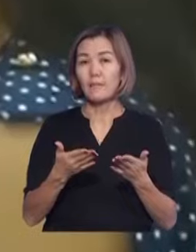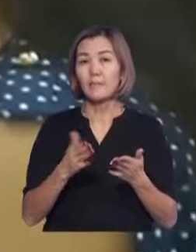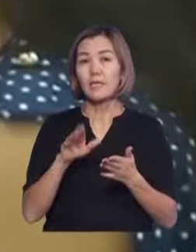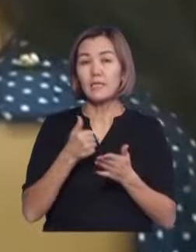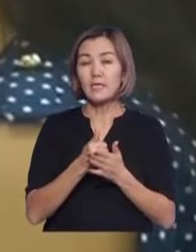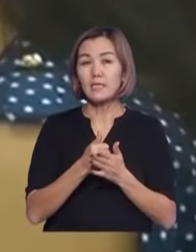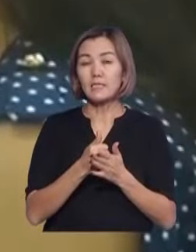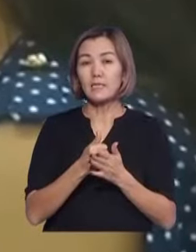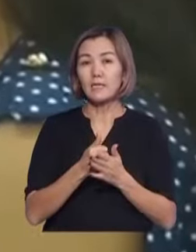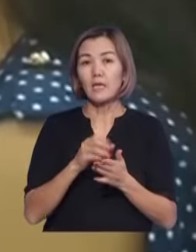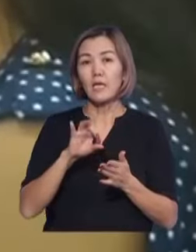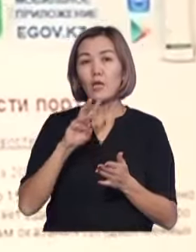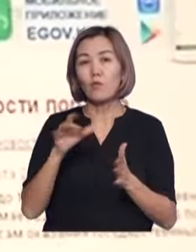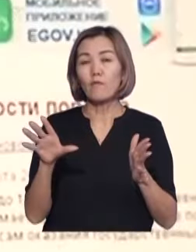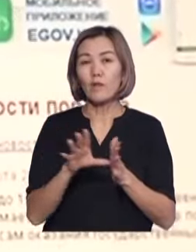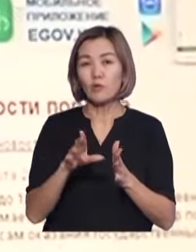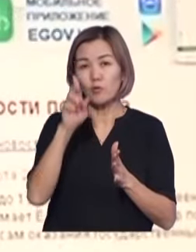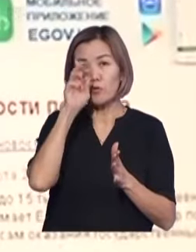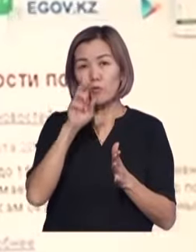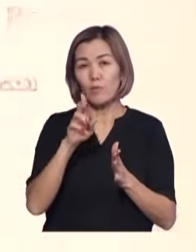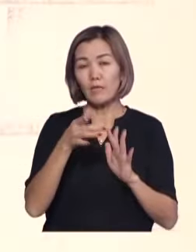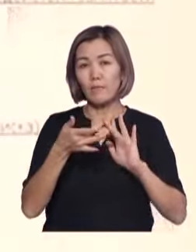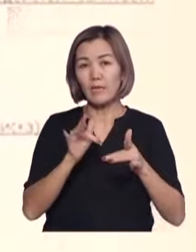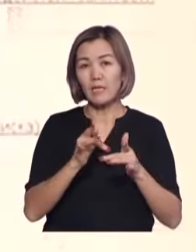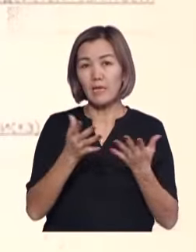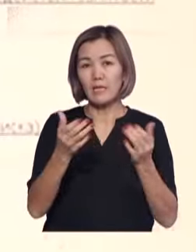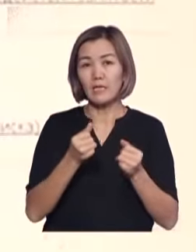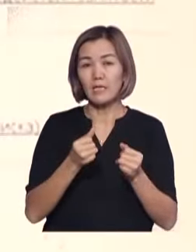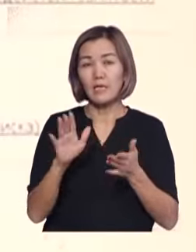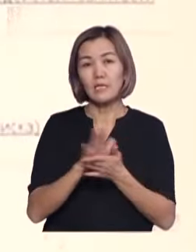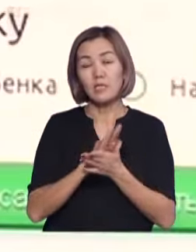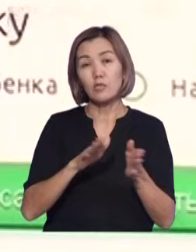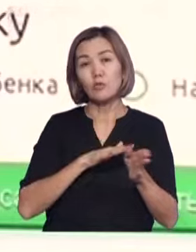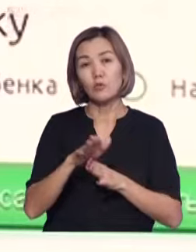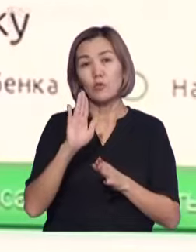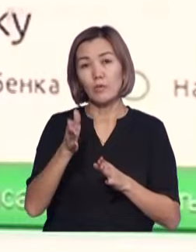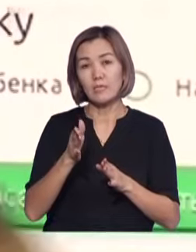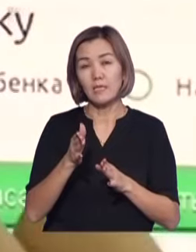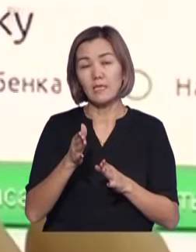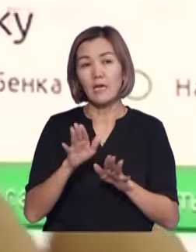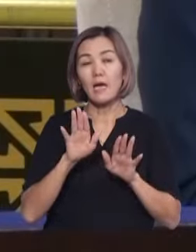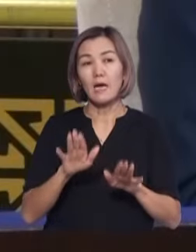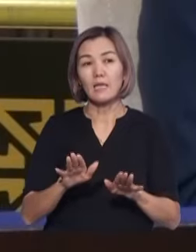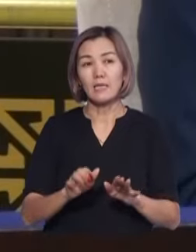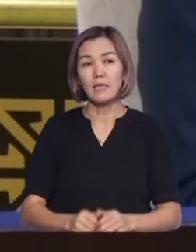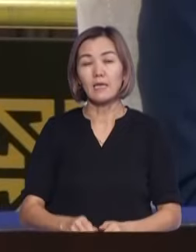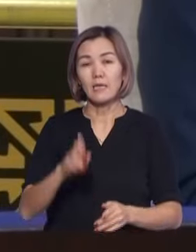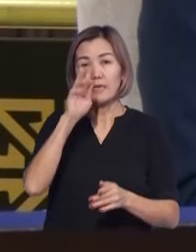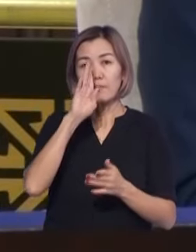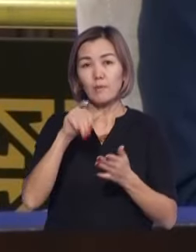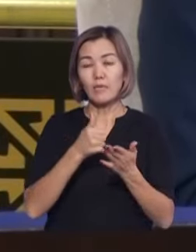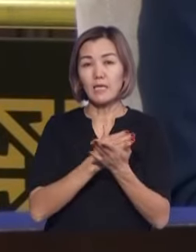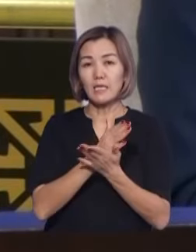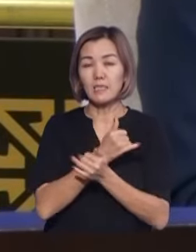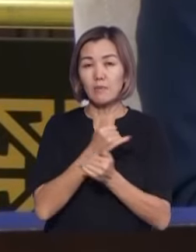Олардың негізгі бөлігін алу ЕГОФ электронды үкімет порталы арқылы тегін жүзеге асырылады. Алайда мемлекет қызмет